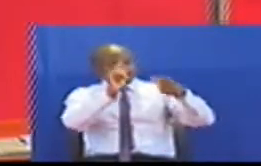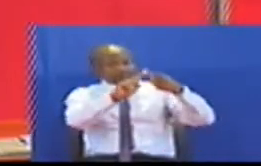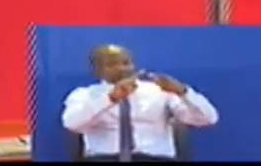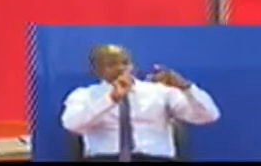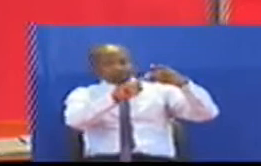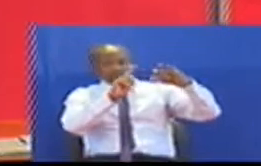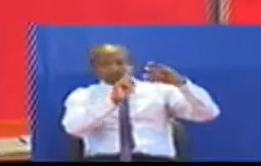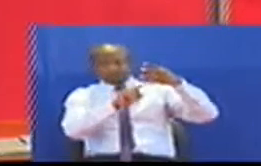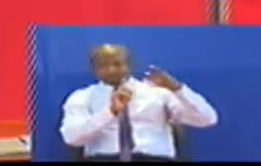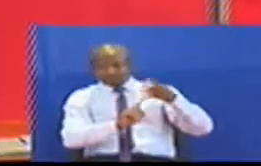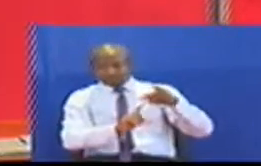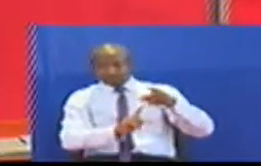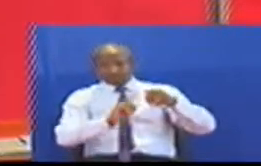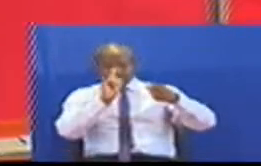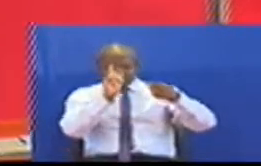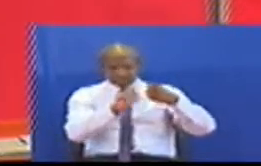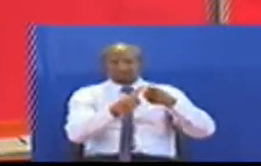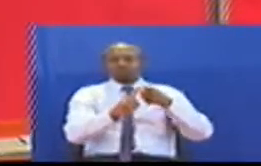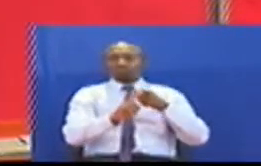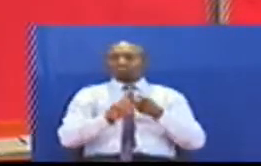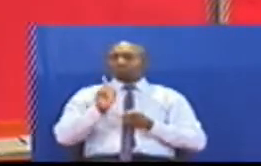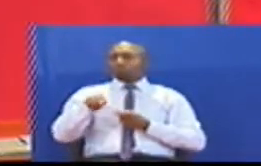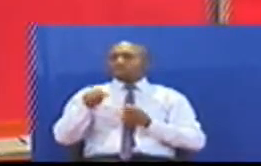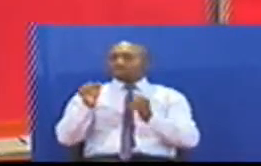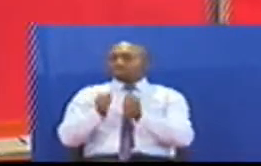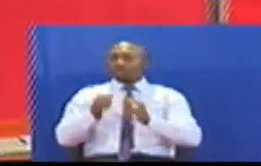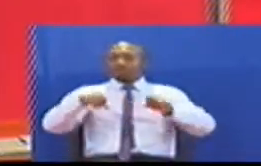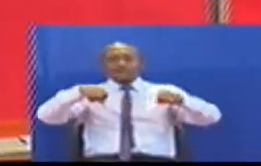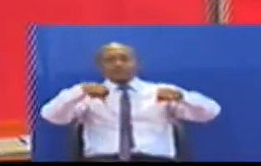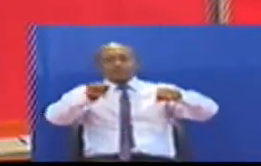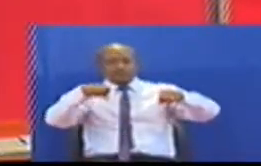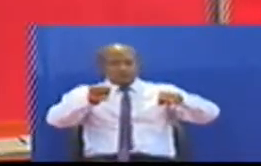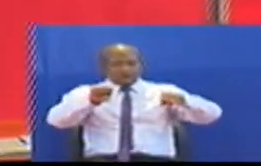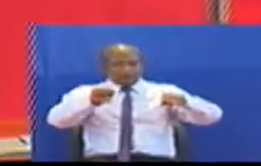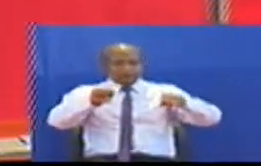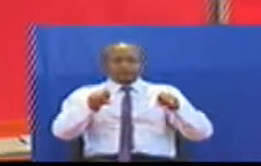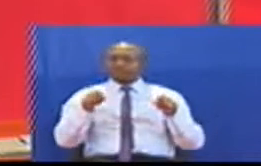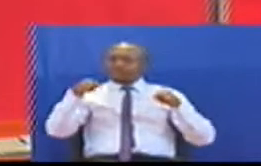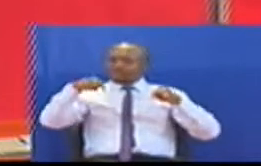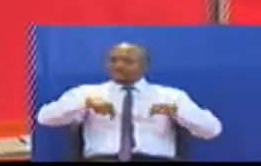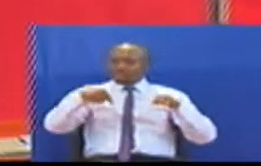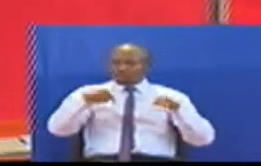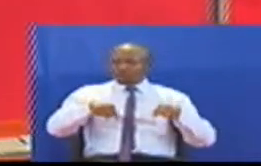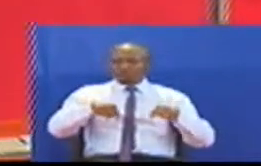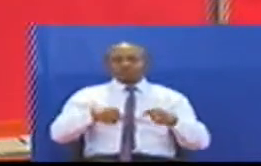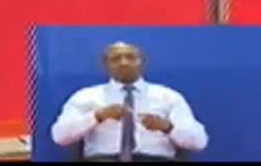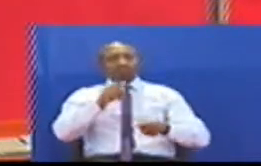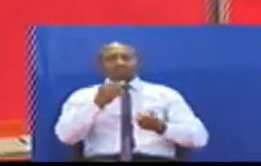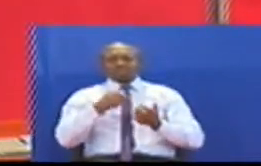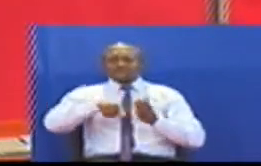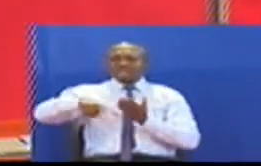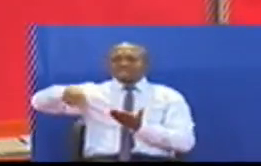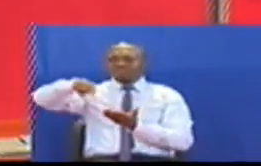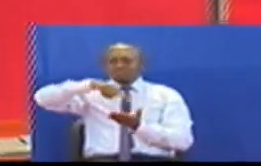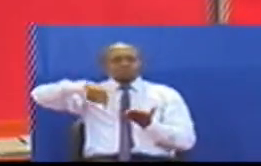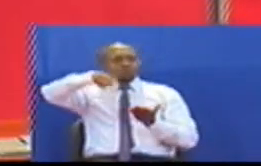mimi nakumbuka kuna hili swala la bodaboda. Leo hii ukitembea katika vituo vingi vya